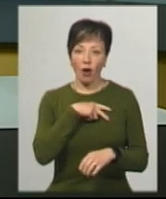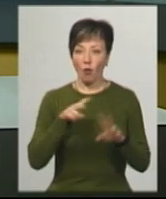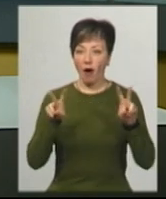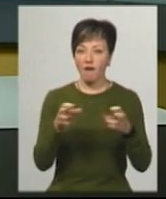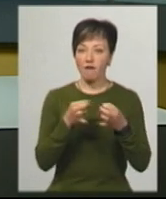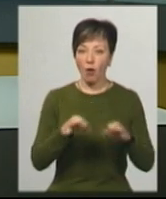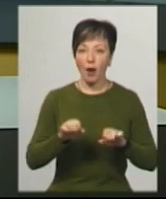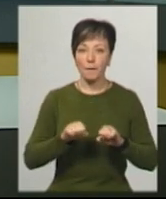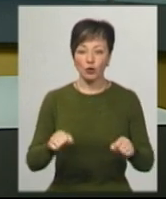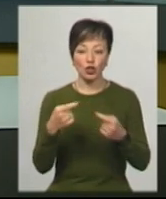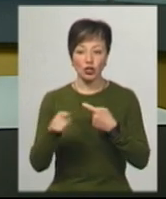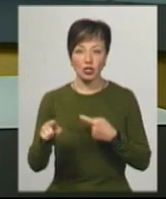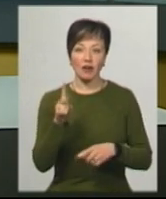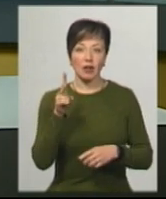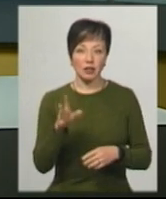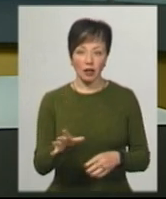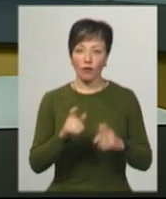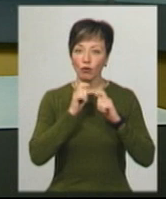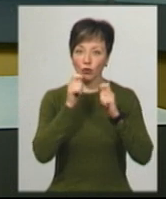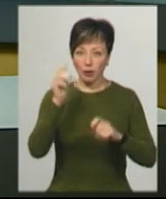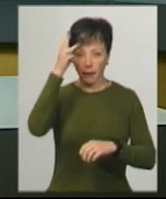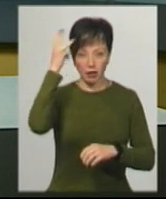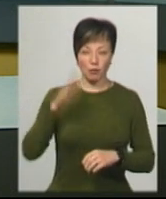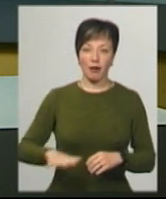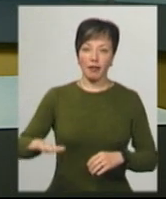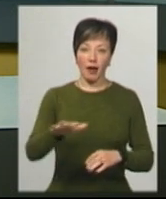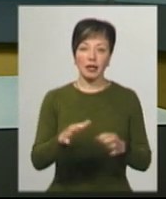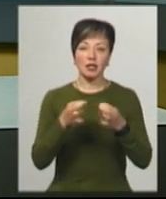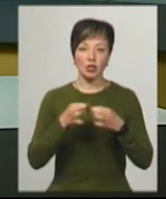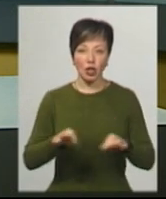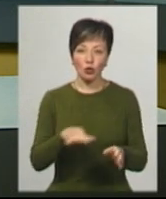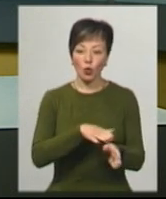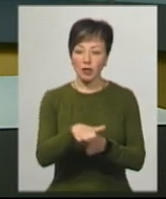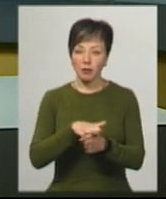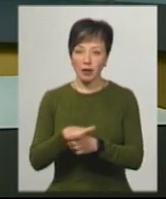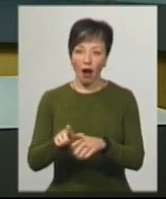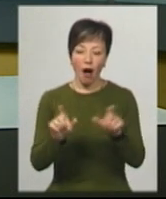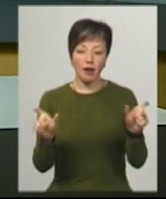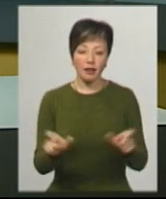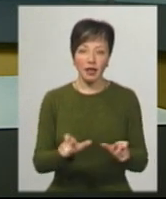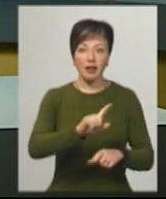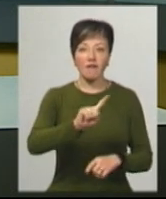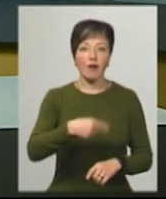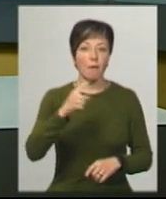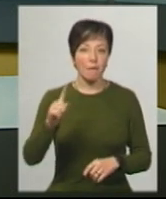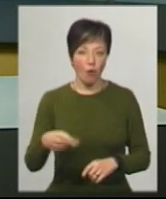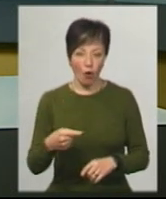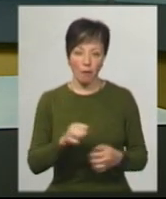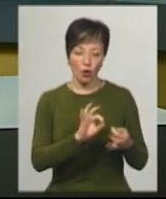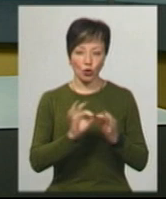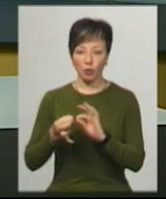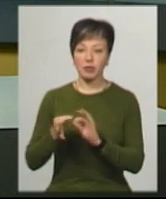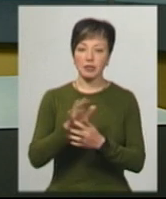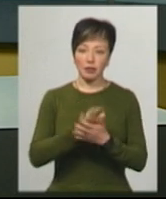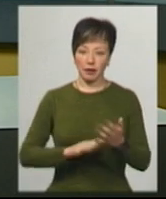Інші – квартири. Вручення відбулося на Хмельницькому майдані Незалежності та з дотриманням карантинних вимог, додає Ігор Олійник. Подробиці у